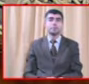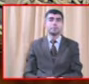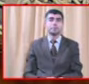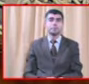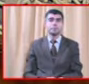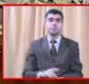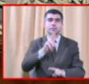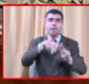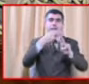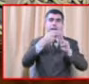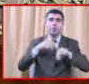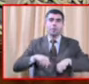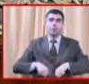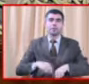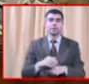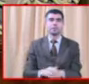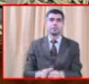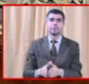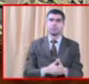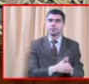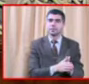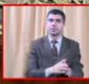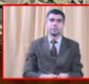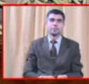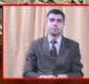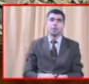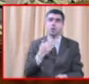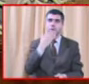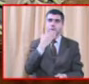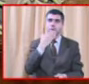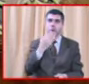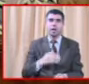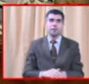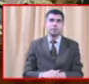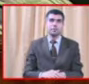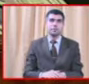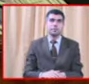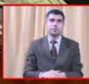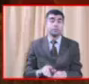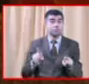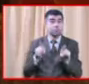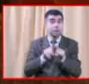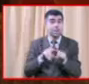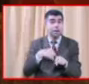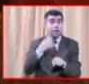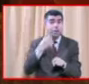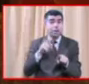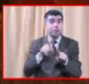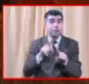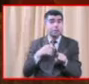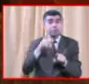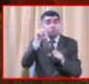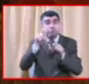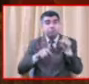كلمة السيد الوزير فيما تبقى من الوقت. شكرا. من أين تقول لي السيد النائب أن التأثير محدود بالنسبة للمواطنين؟ أنا